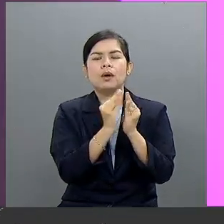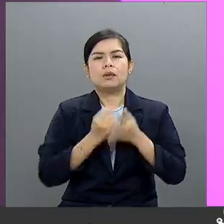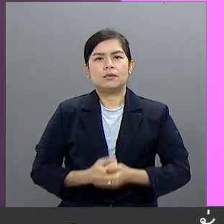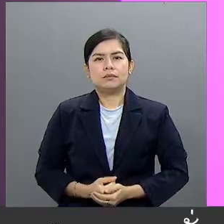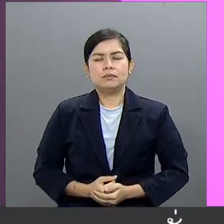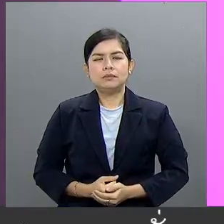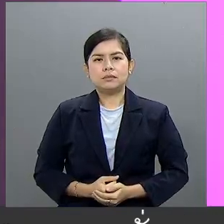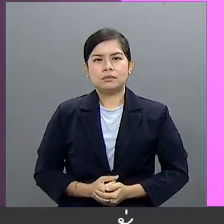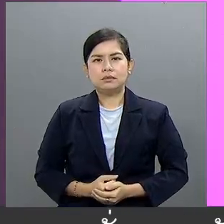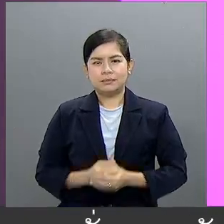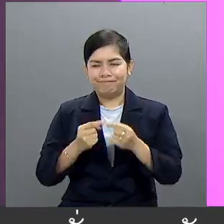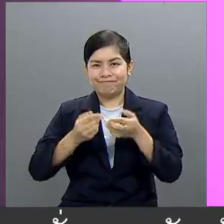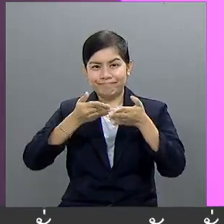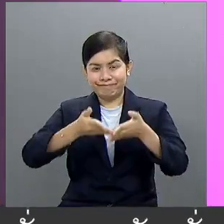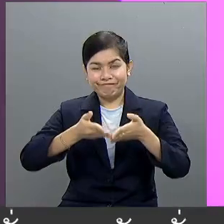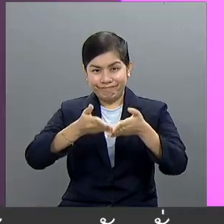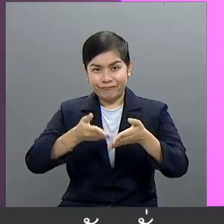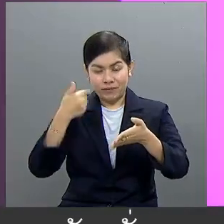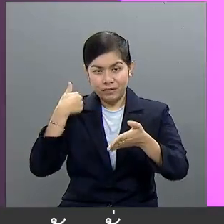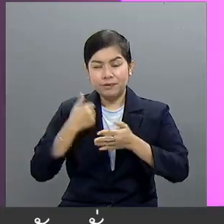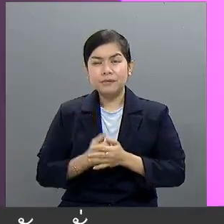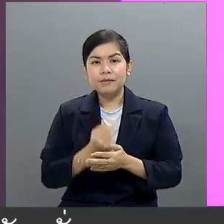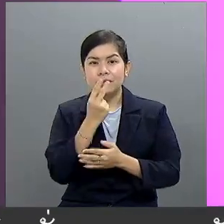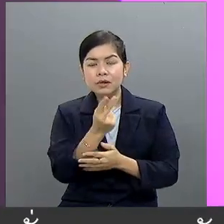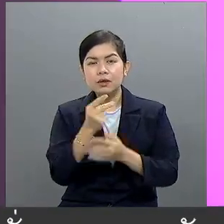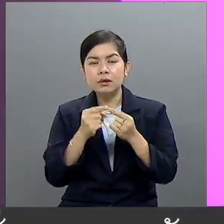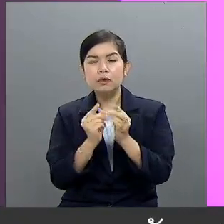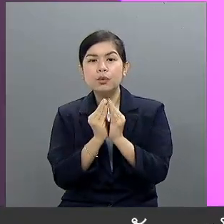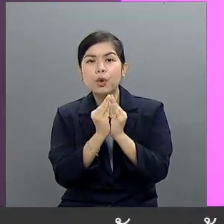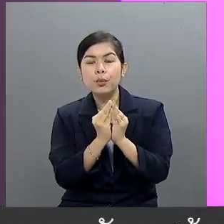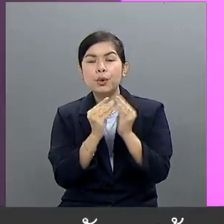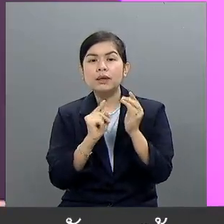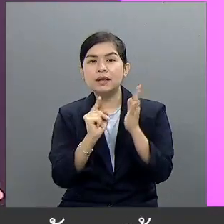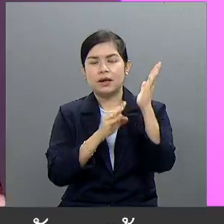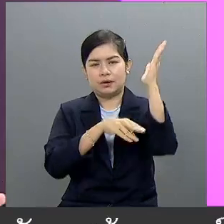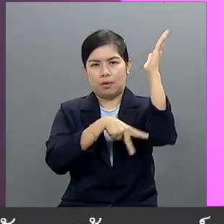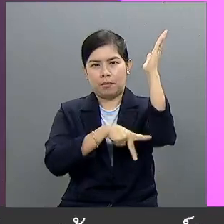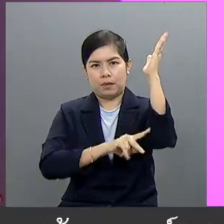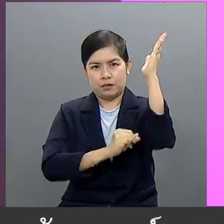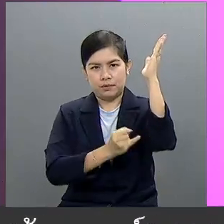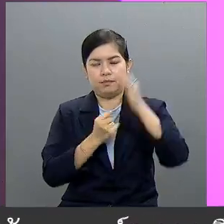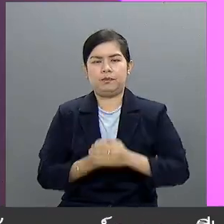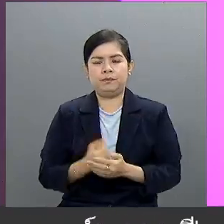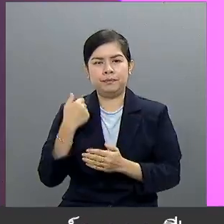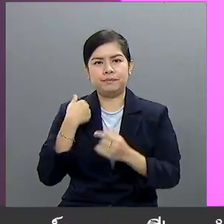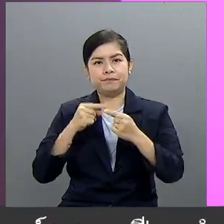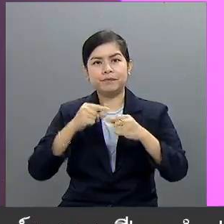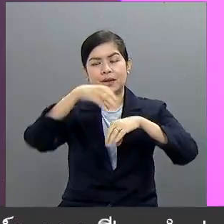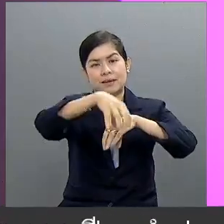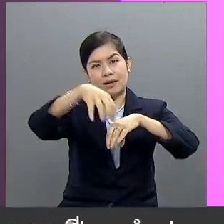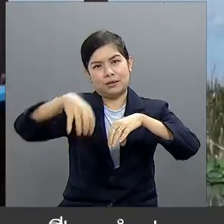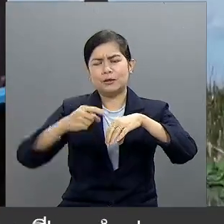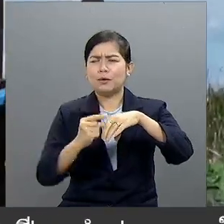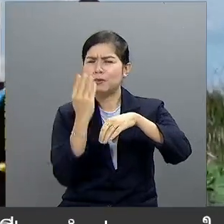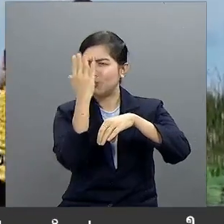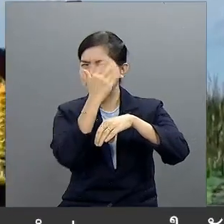เรือชมเรือสำเภาจีนและบัวกลางทุ่งที่จังหวัดประจวบคีรีขันธ์นะครับที่นั่นนั้นมีสถานที่สวยๆให้ไปถ่ายภาพเยอะเลยนะครับ